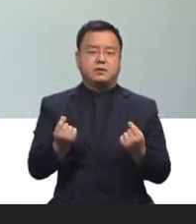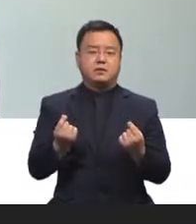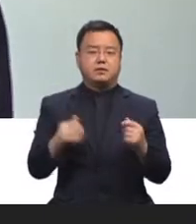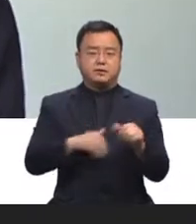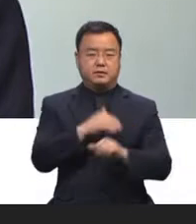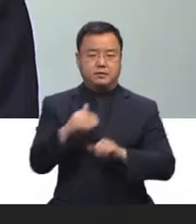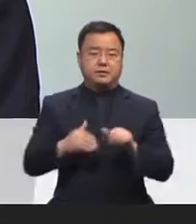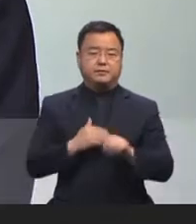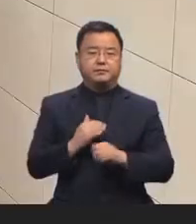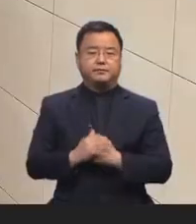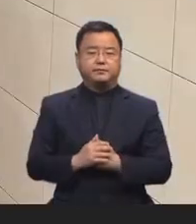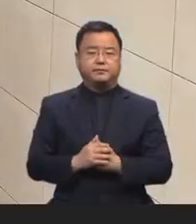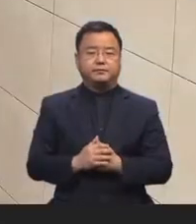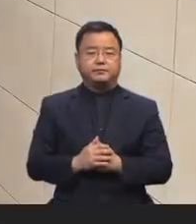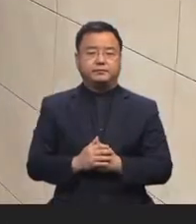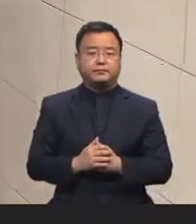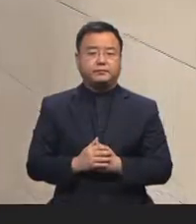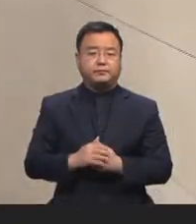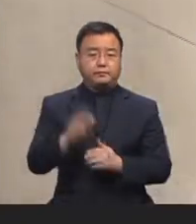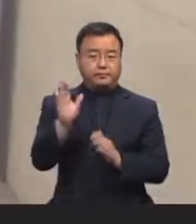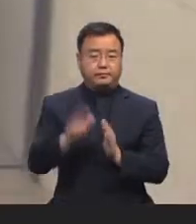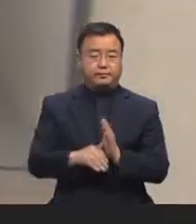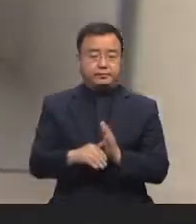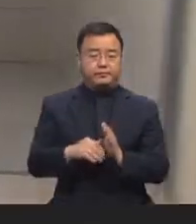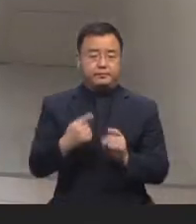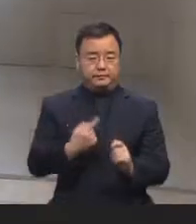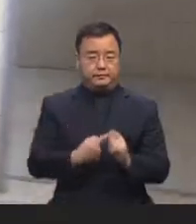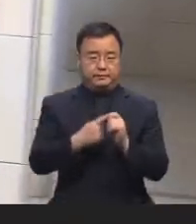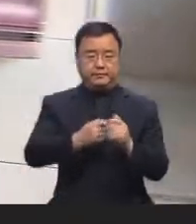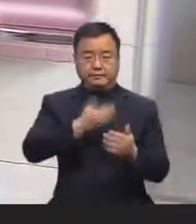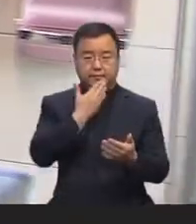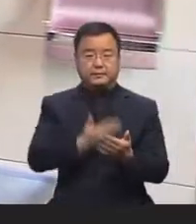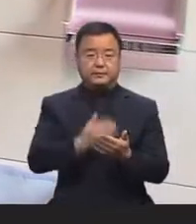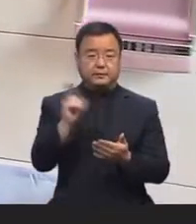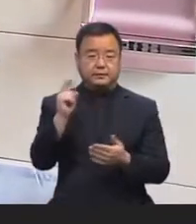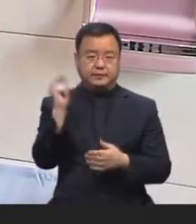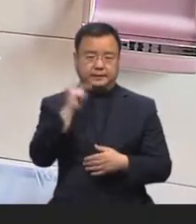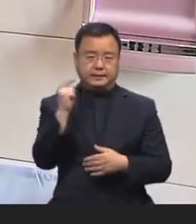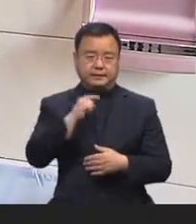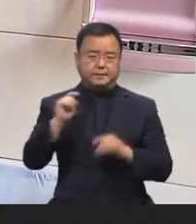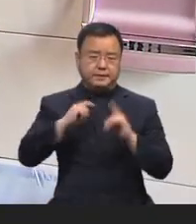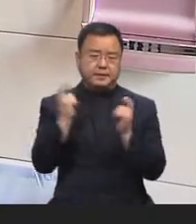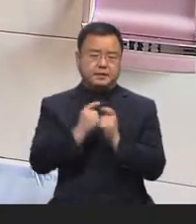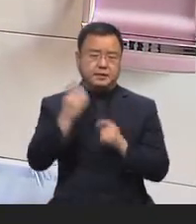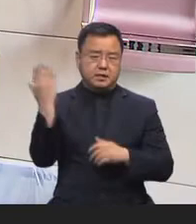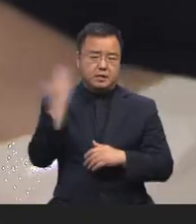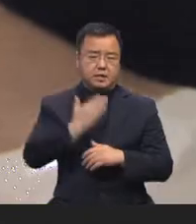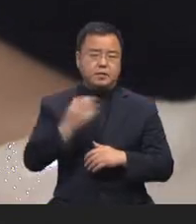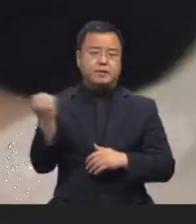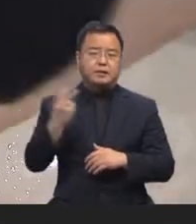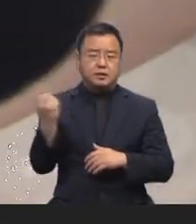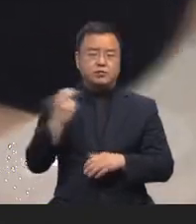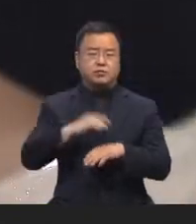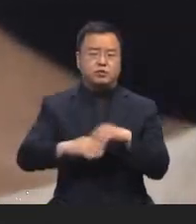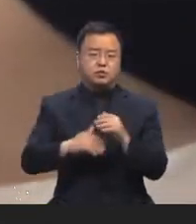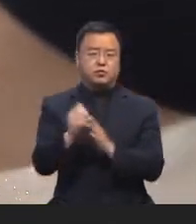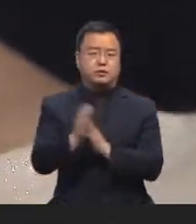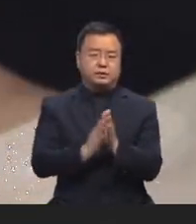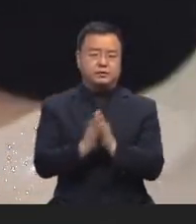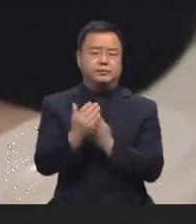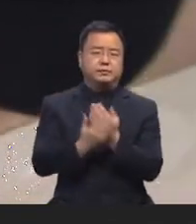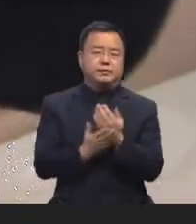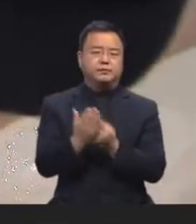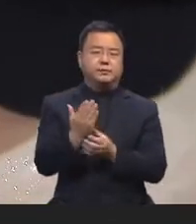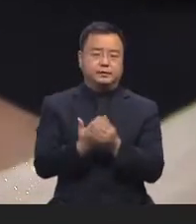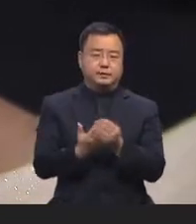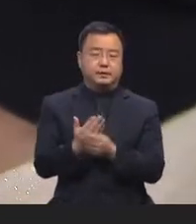녹았습니다 이럴 때 이 스스로 가장 중요한 건 철저한 개인 2세 특히 수시로 소식입니다 우선